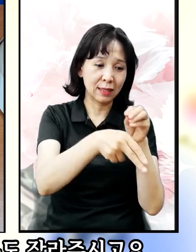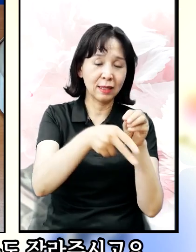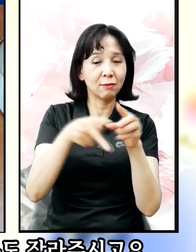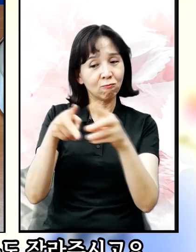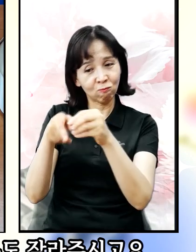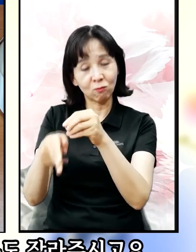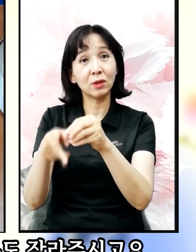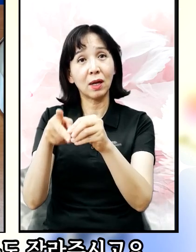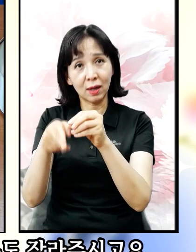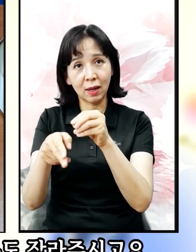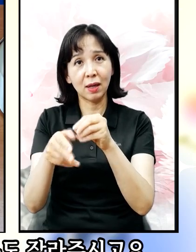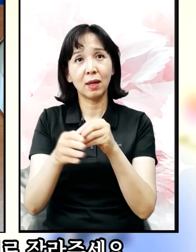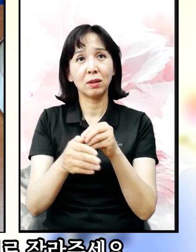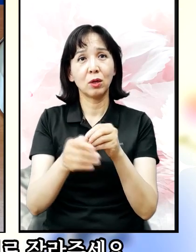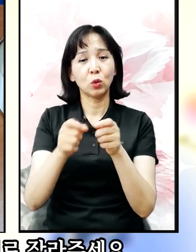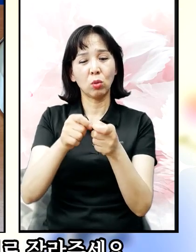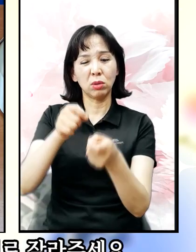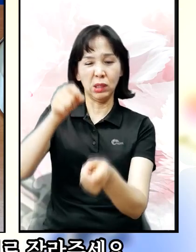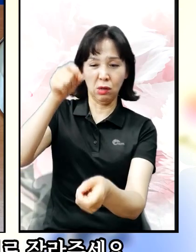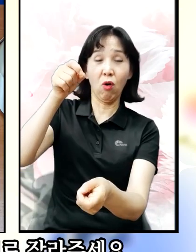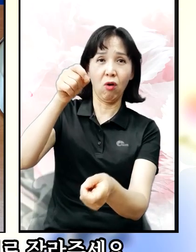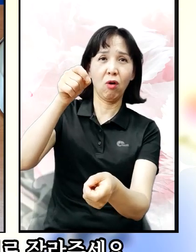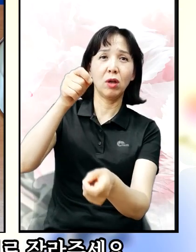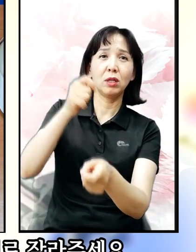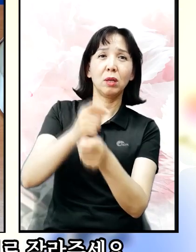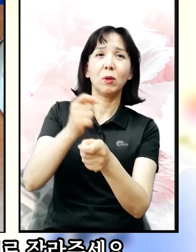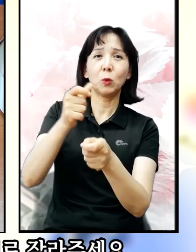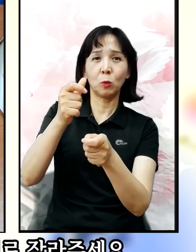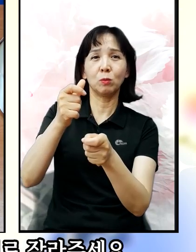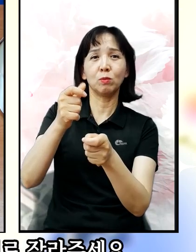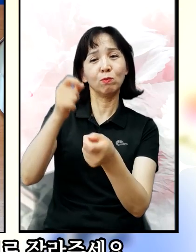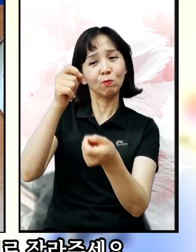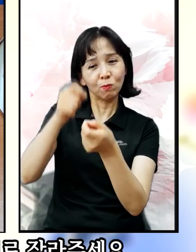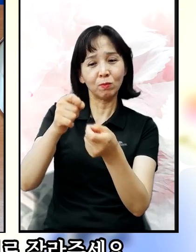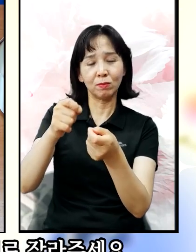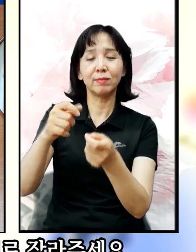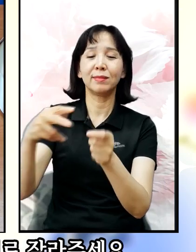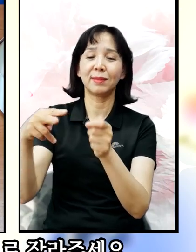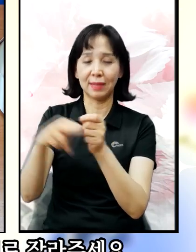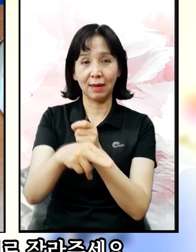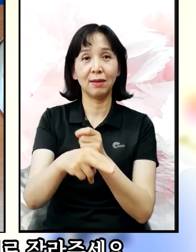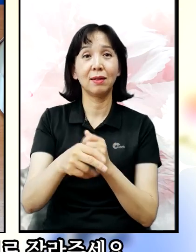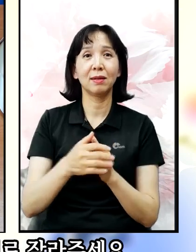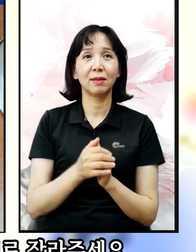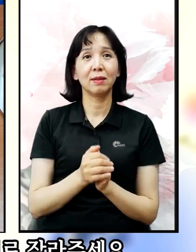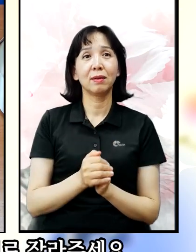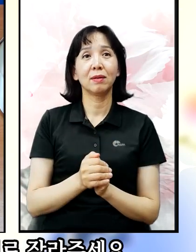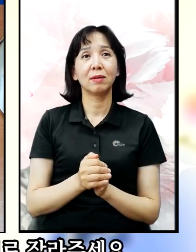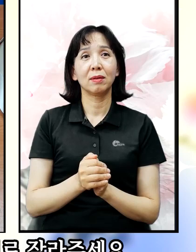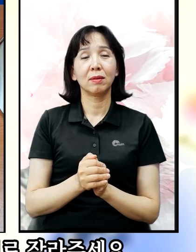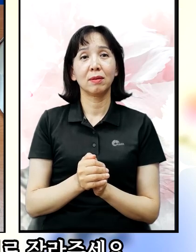잘라주시고요. 요거는 좀 너무 기니까 얘도 마찬가지로